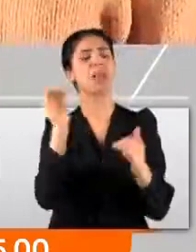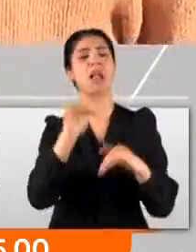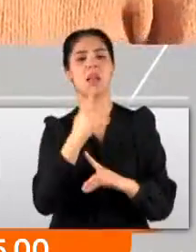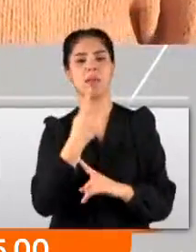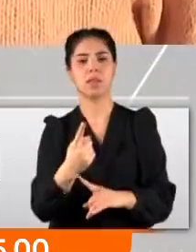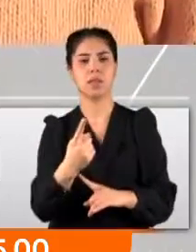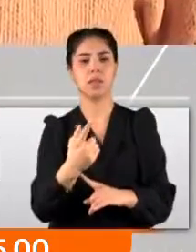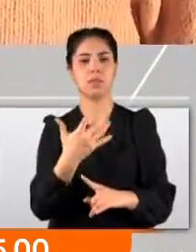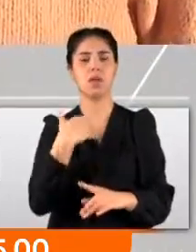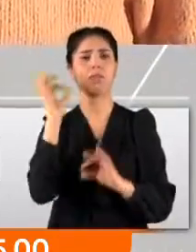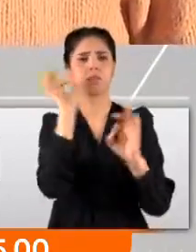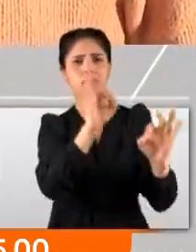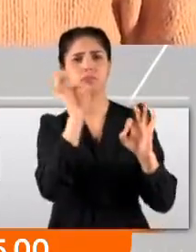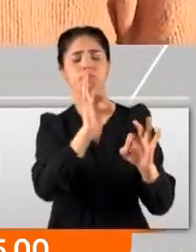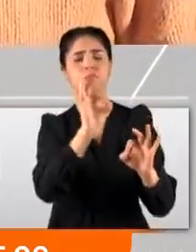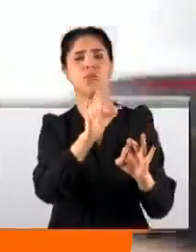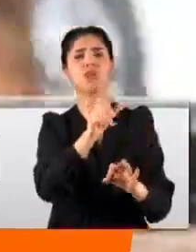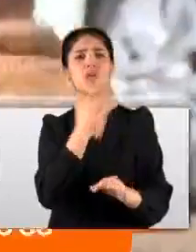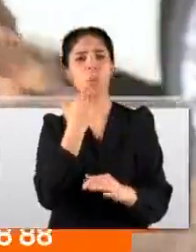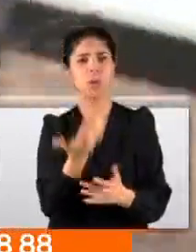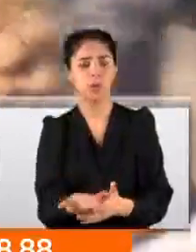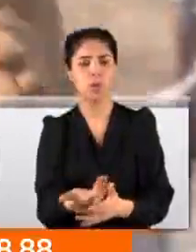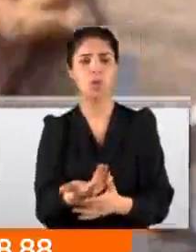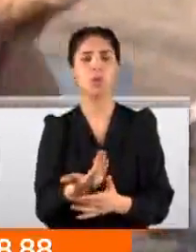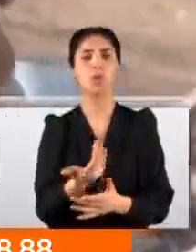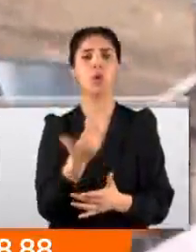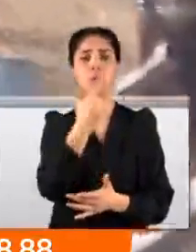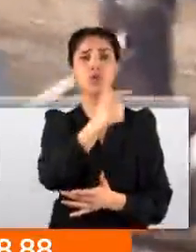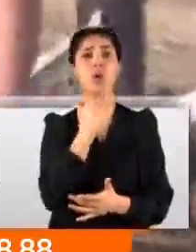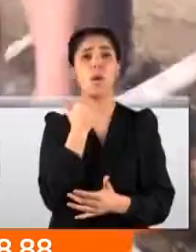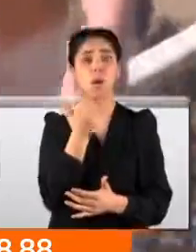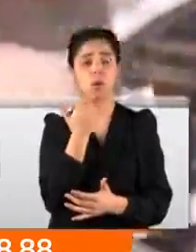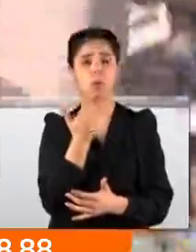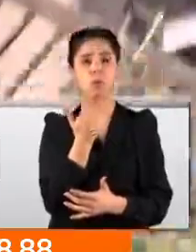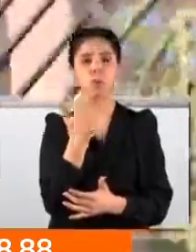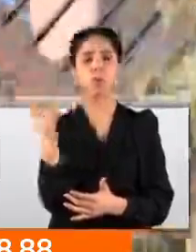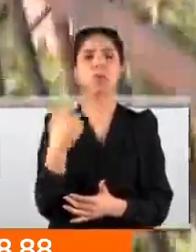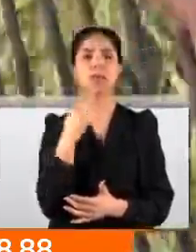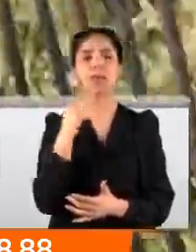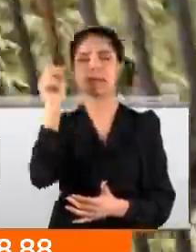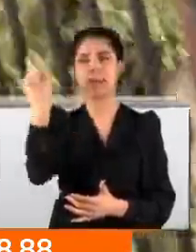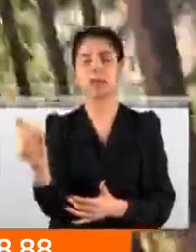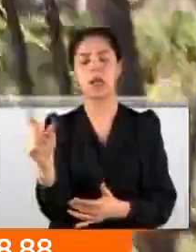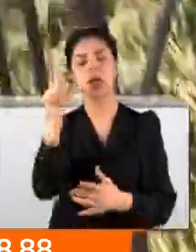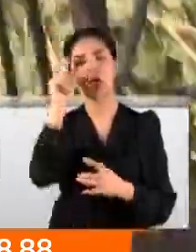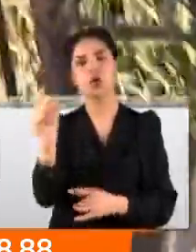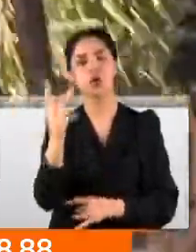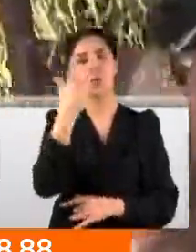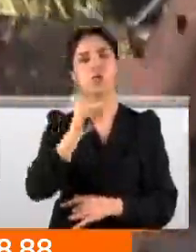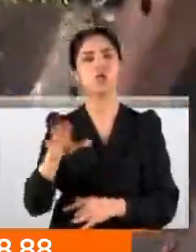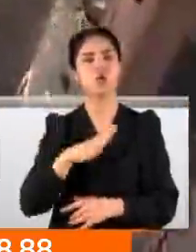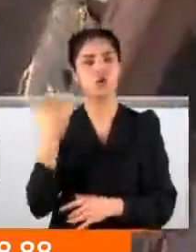gelmedi. Defalarca kendisini yine aradım, yine ulaşamadım. Telefonlarına bir türlü yanıt alamayınca içine kurt düştü üç çocuk annesi